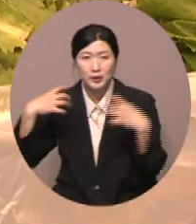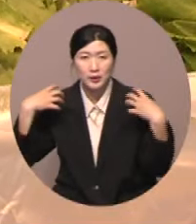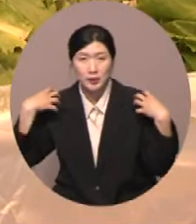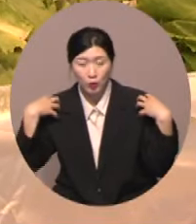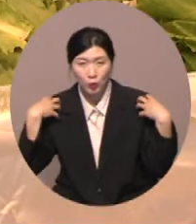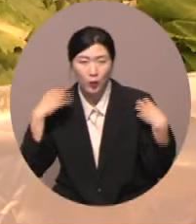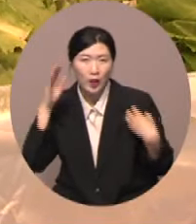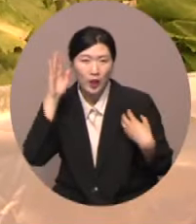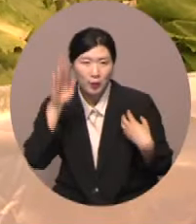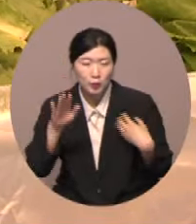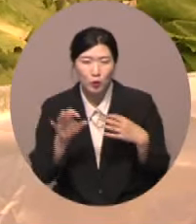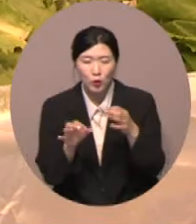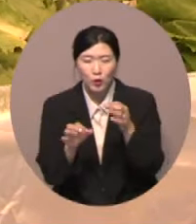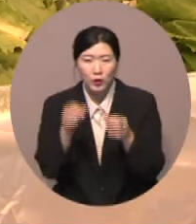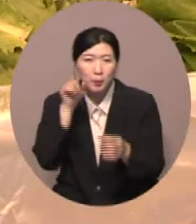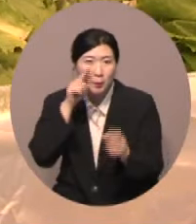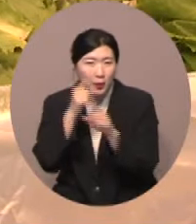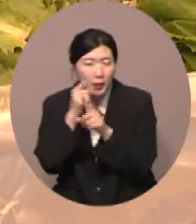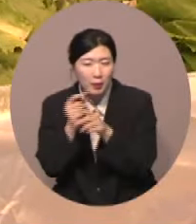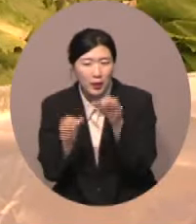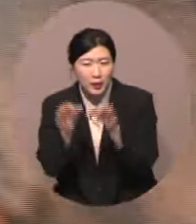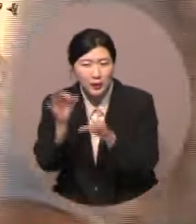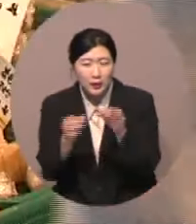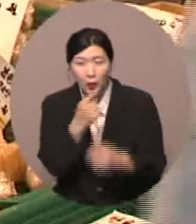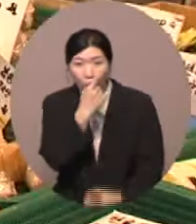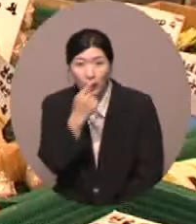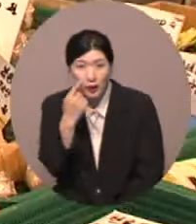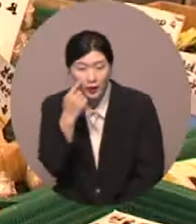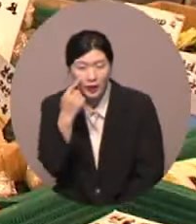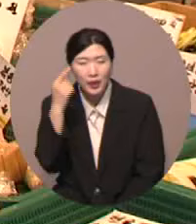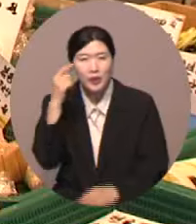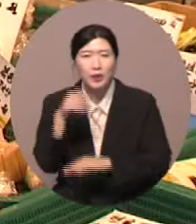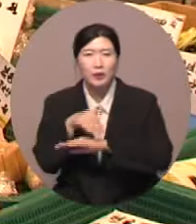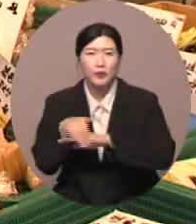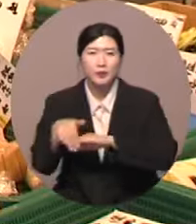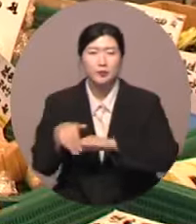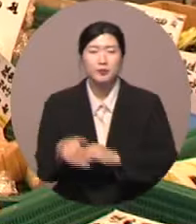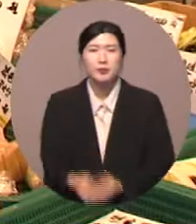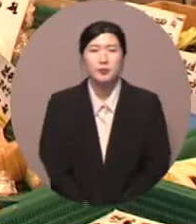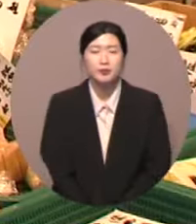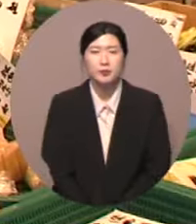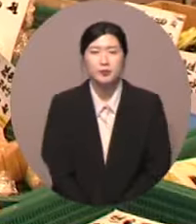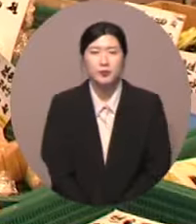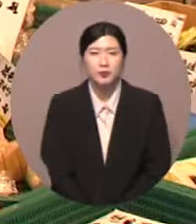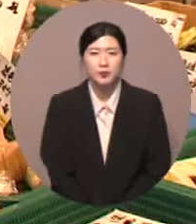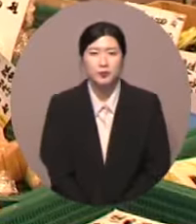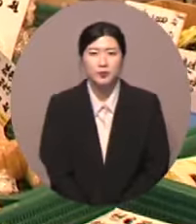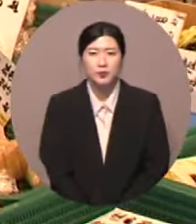추석 물가 잡기에 안간힘을 쏟고 있습니다. MBC 뉴스 윤소영입니다.